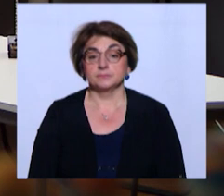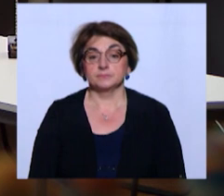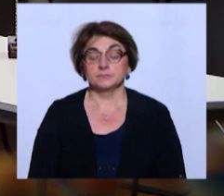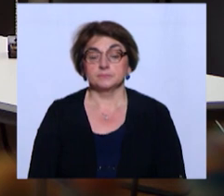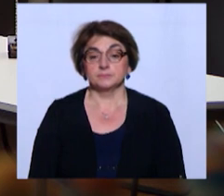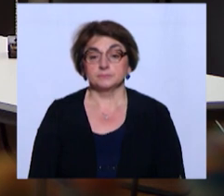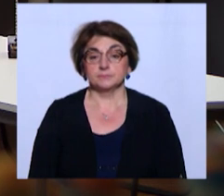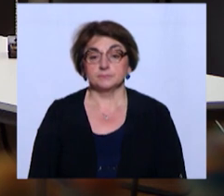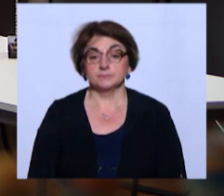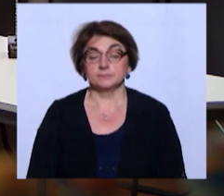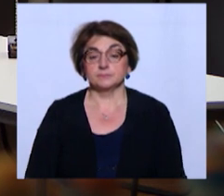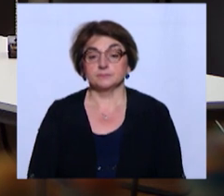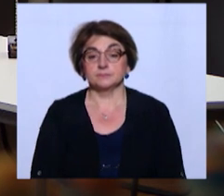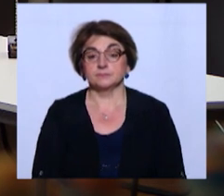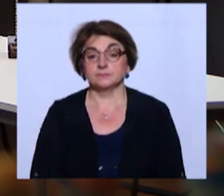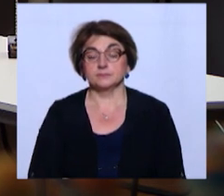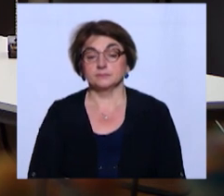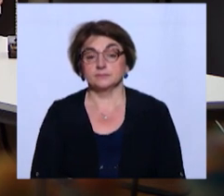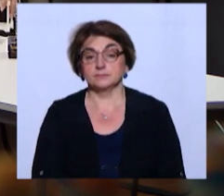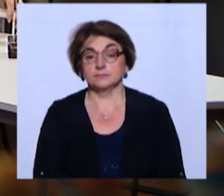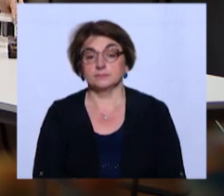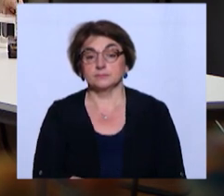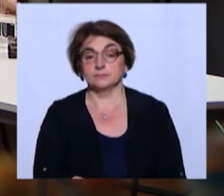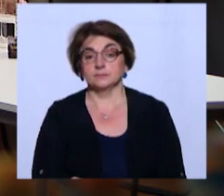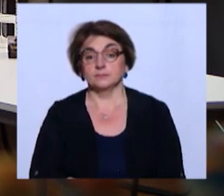და ვამატებთ მცირე რაოდენობით მეტალებს.